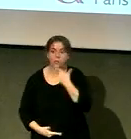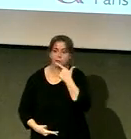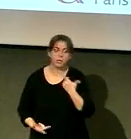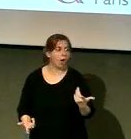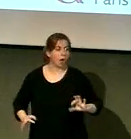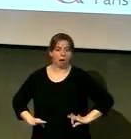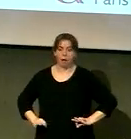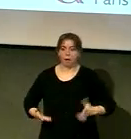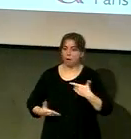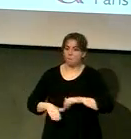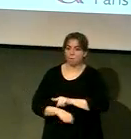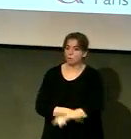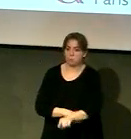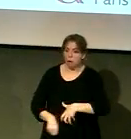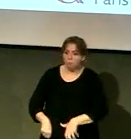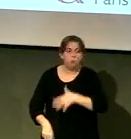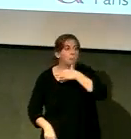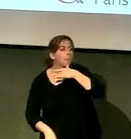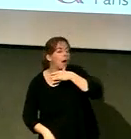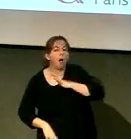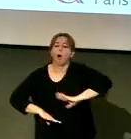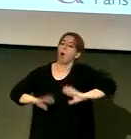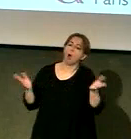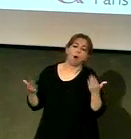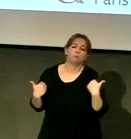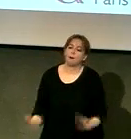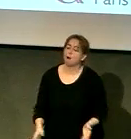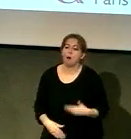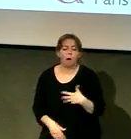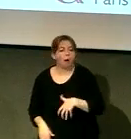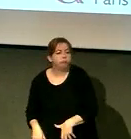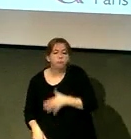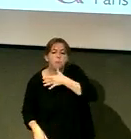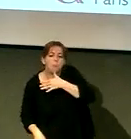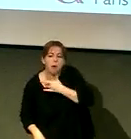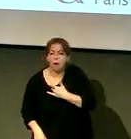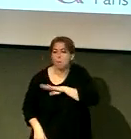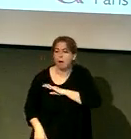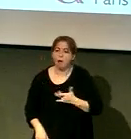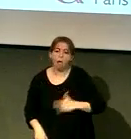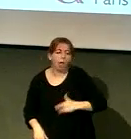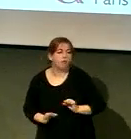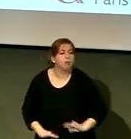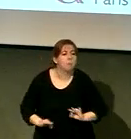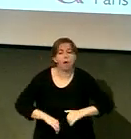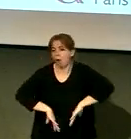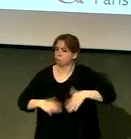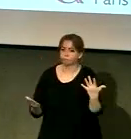cycle. Et si elles se pensent stériles, le risque, c'est évidemment une grossesse qui n'est pas du tout prévue,